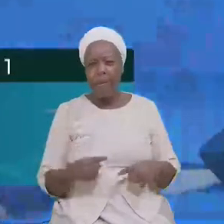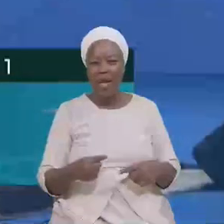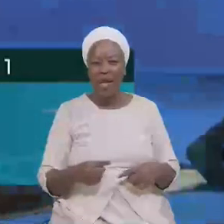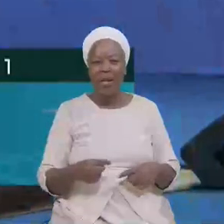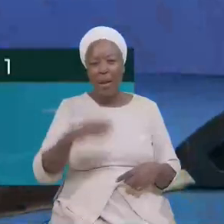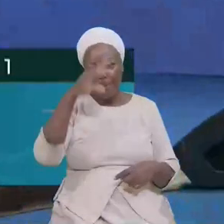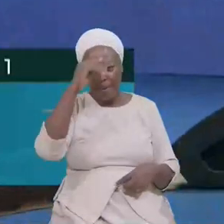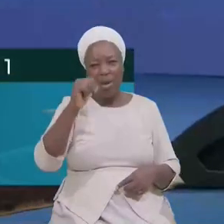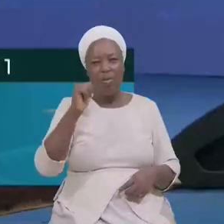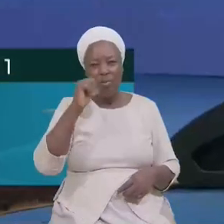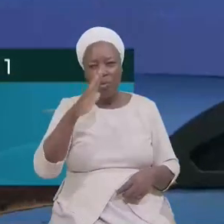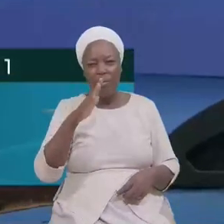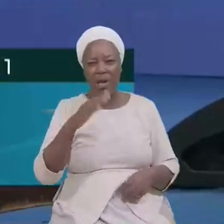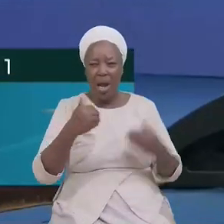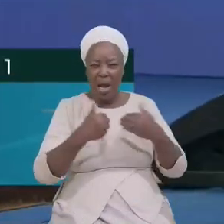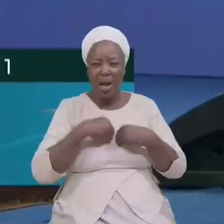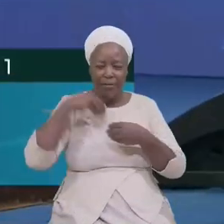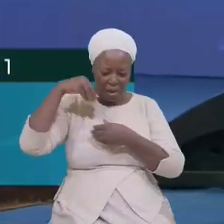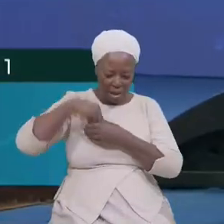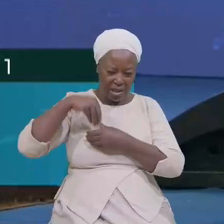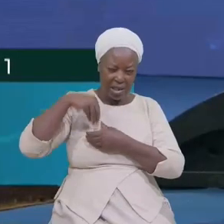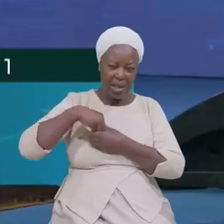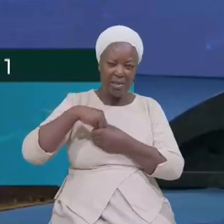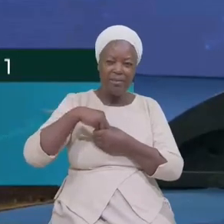les femmes ont au-dedans d'eux.